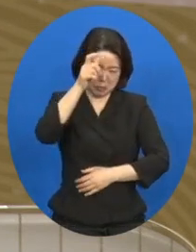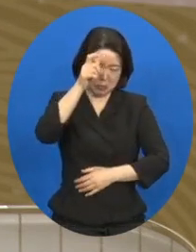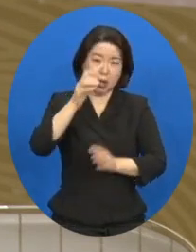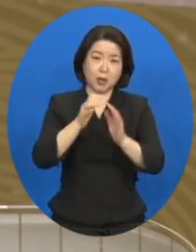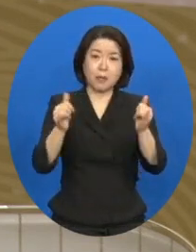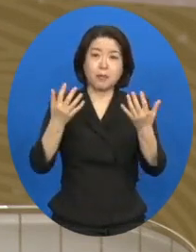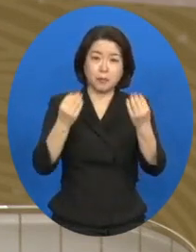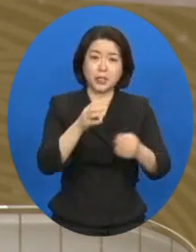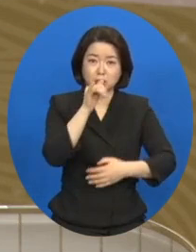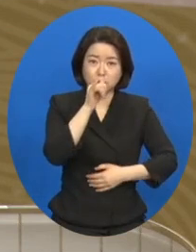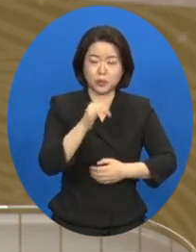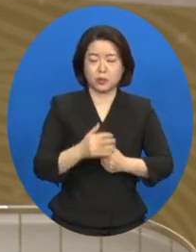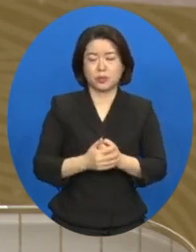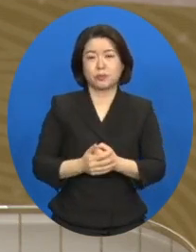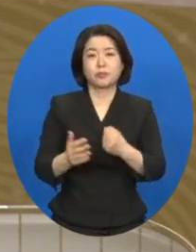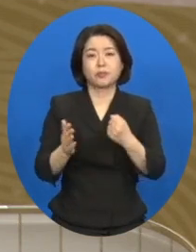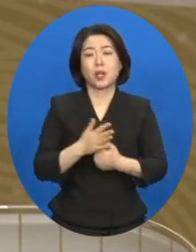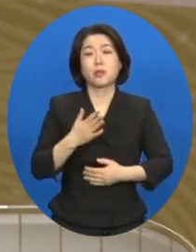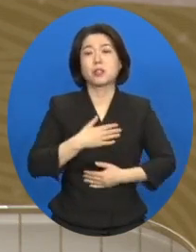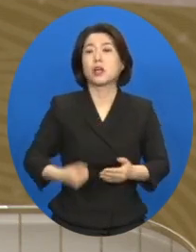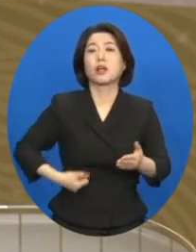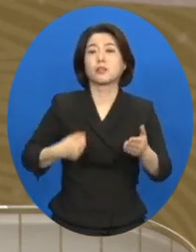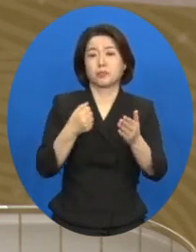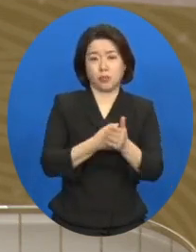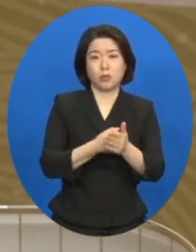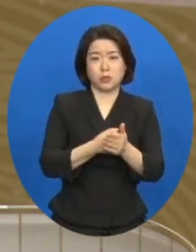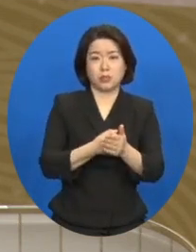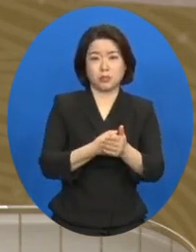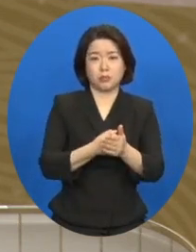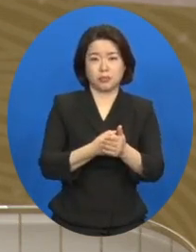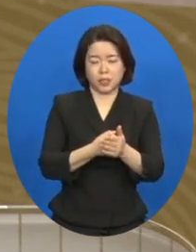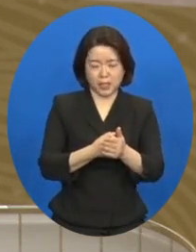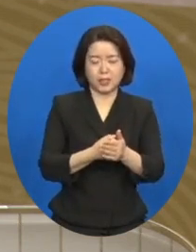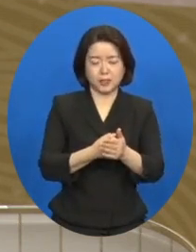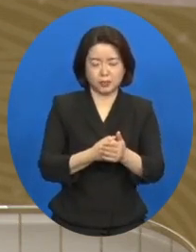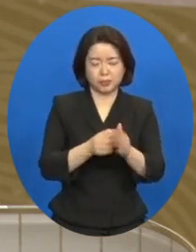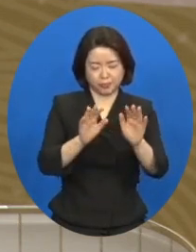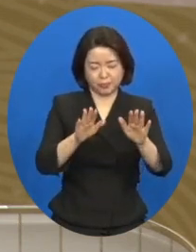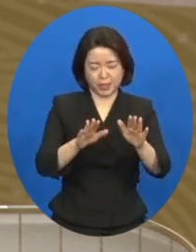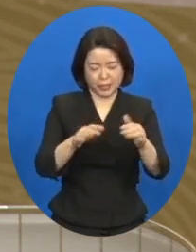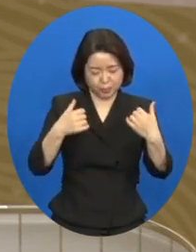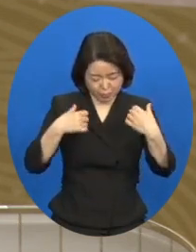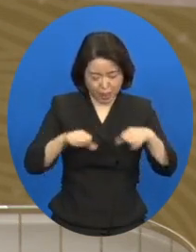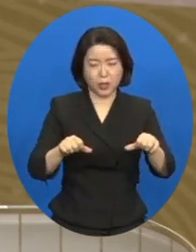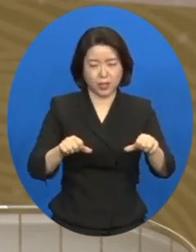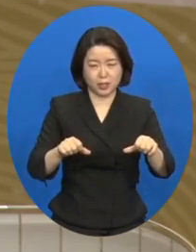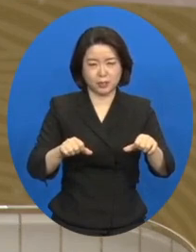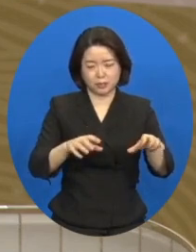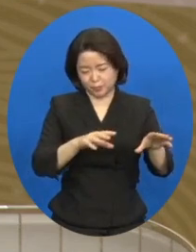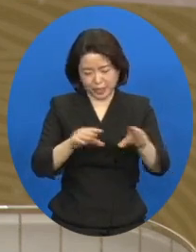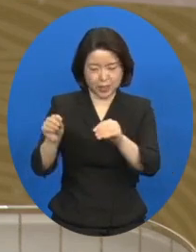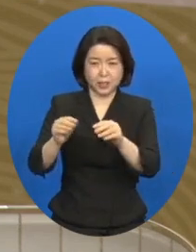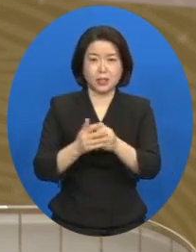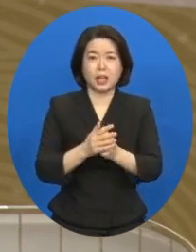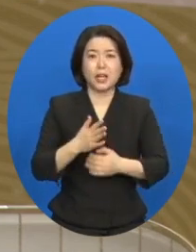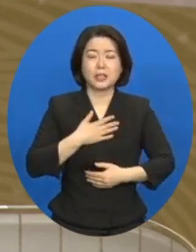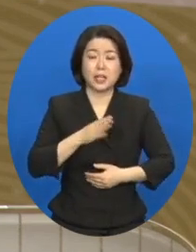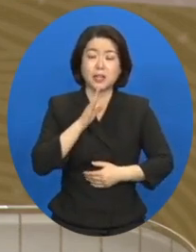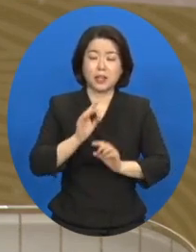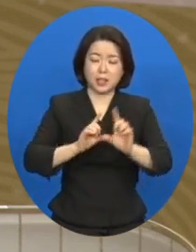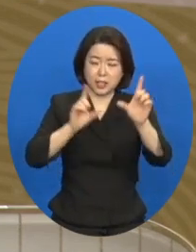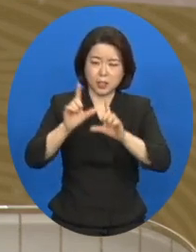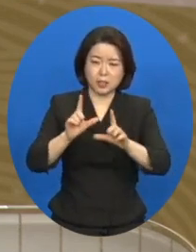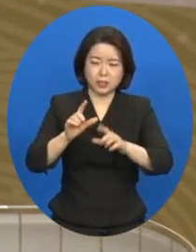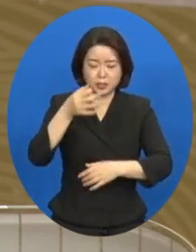그래서 제가 결심했습니다. 그래, 그만합시다. 제가 그냥 현실을